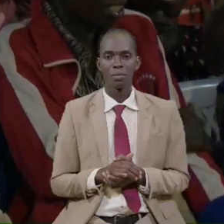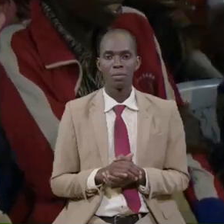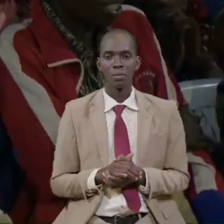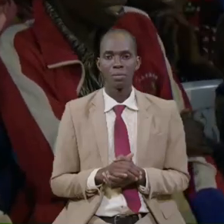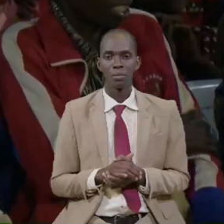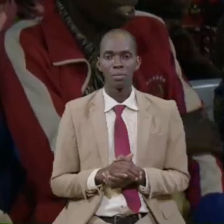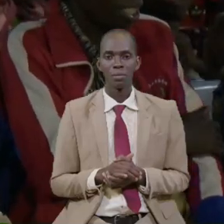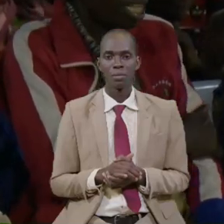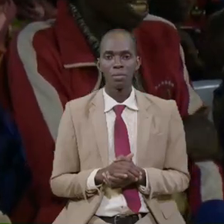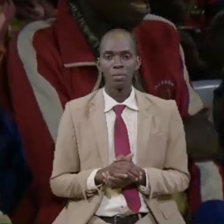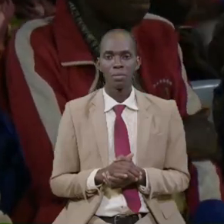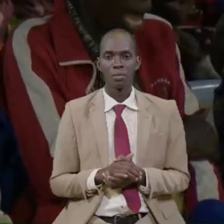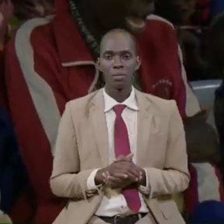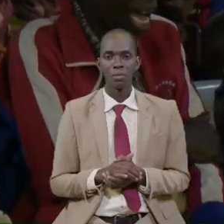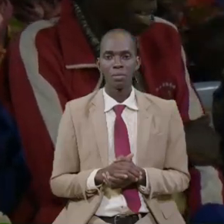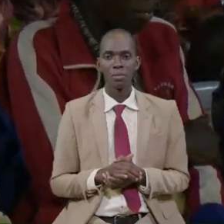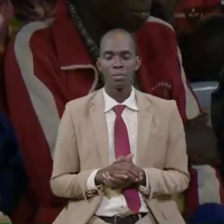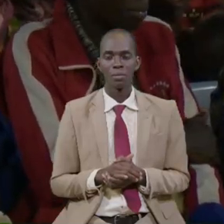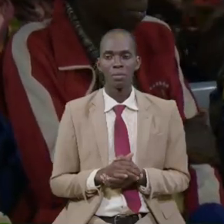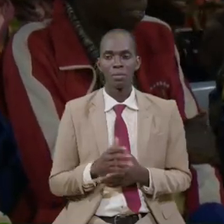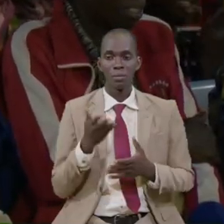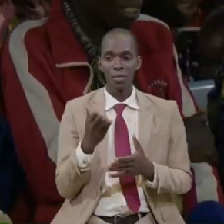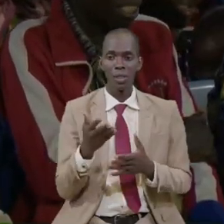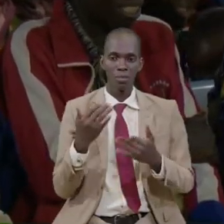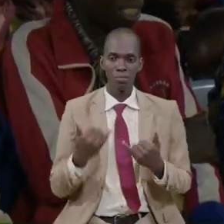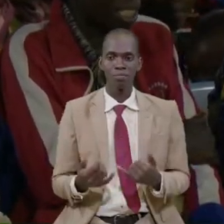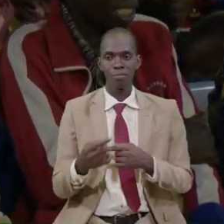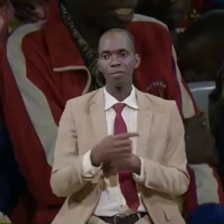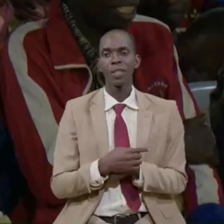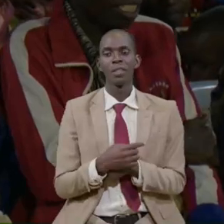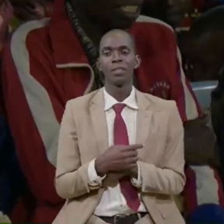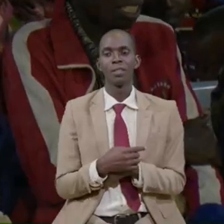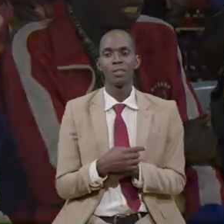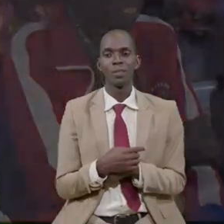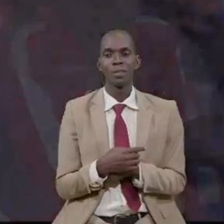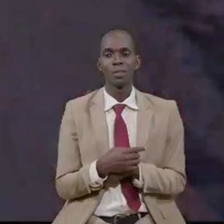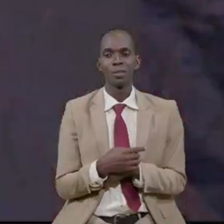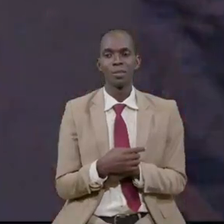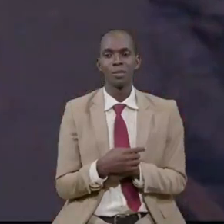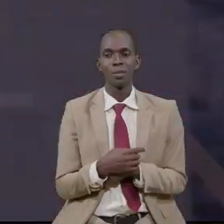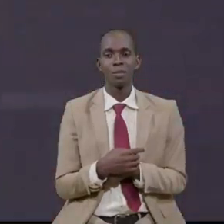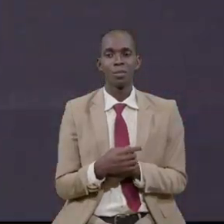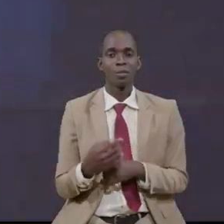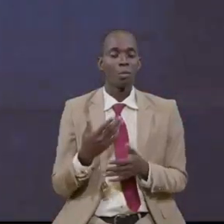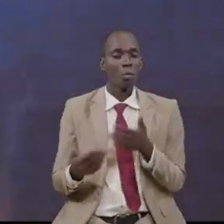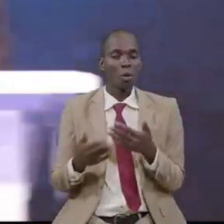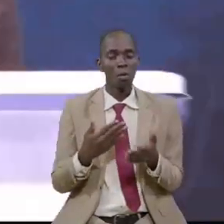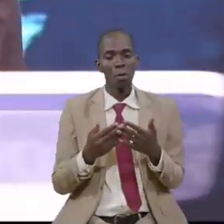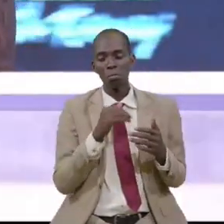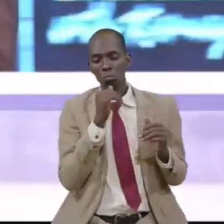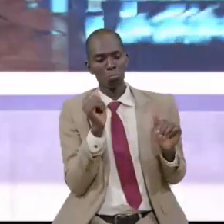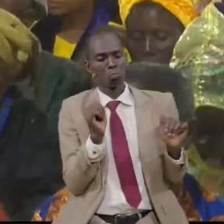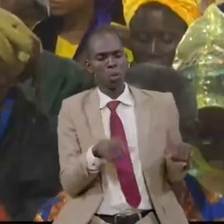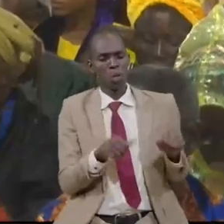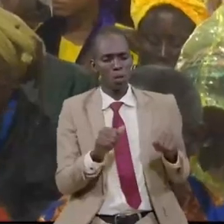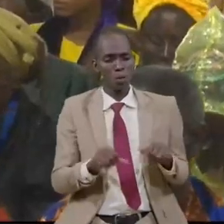été arrivé, votre miracle est là aujourd'hui. Quel que soit ce qui est rendu impossible